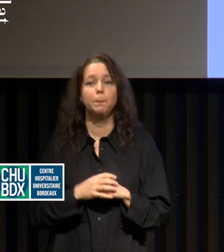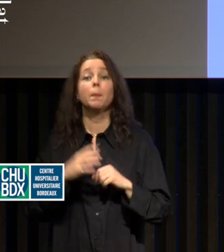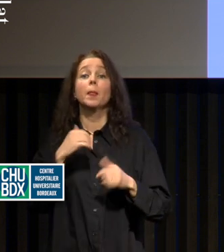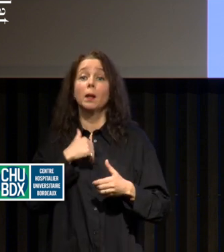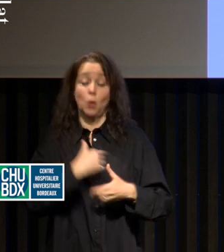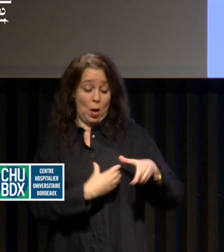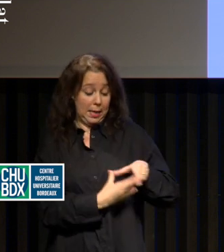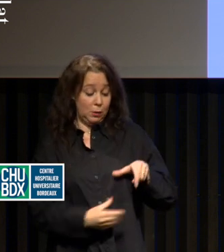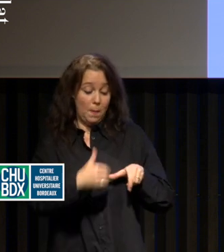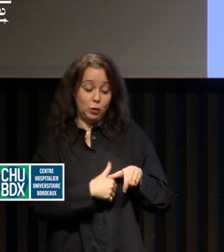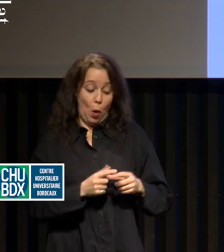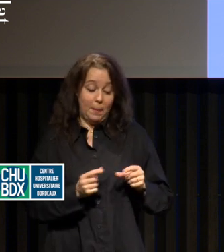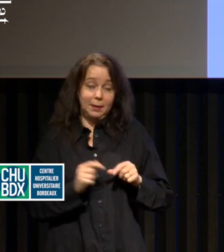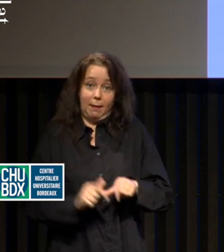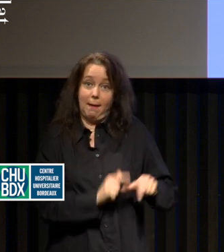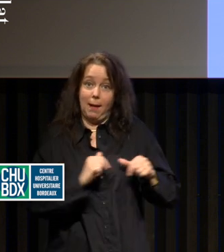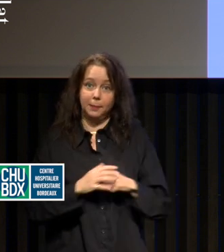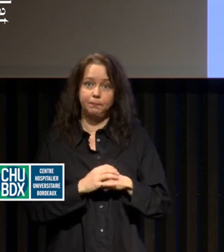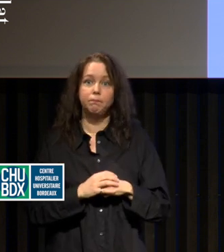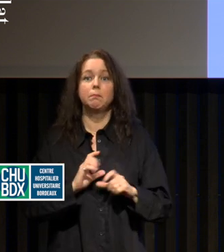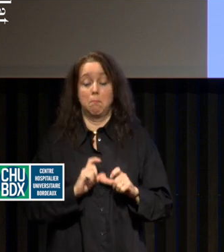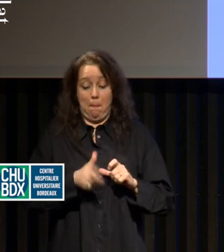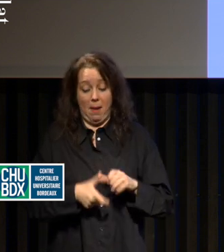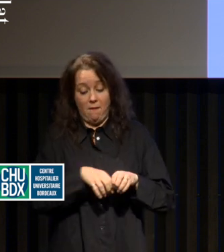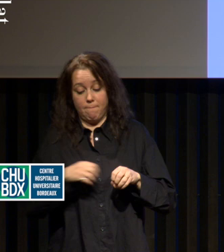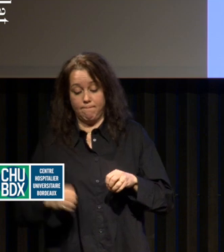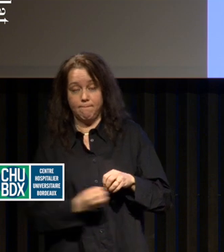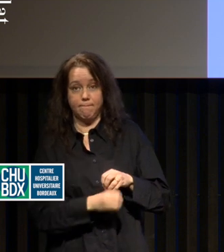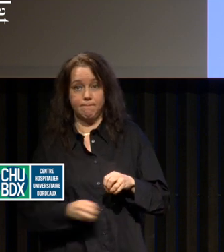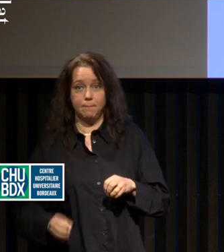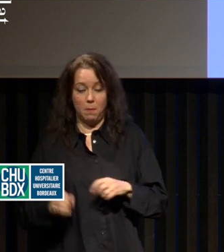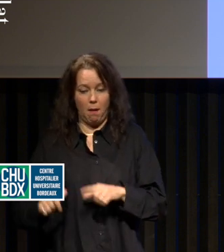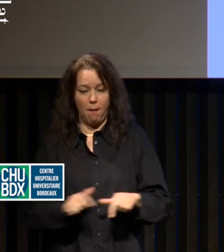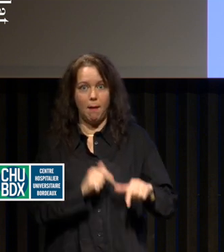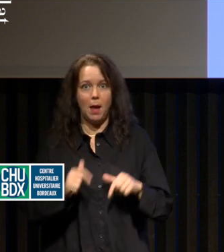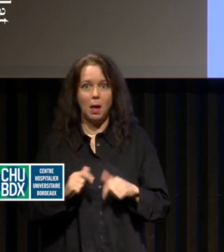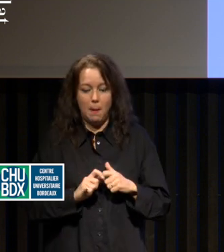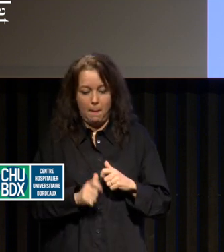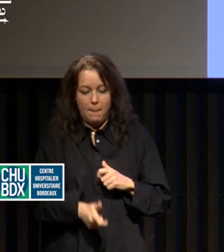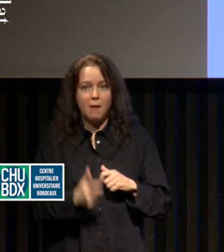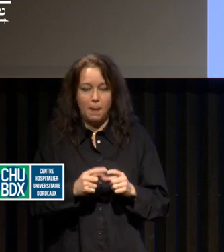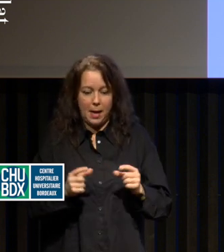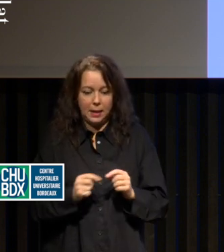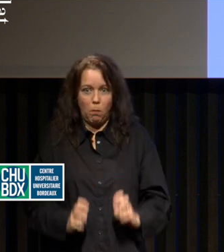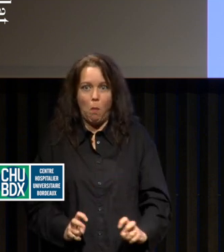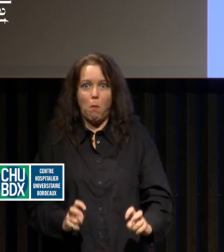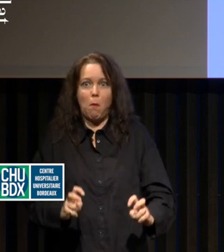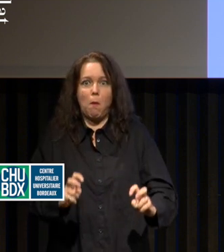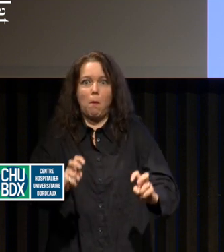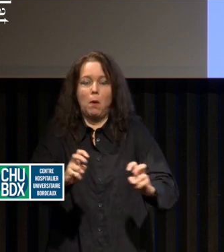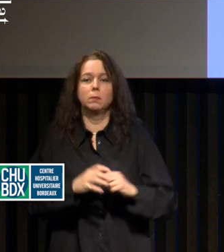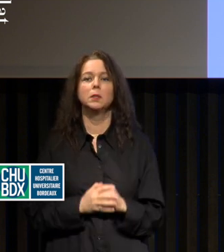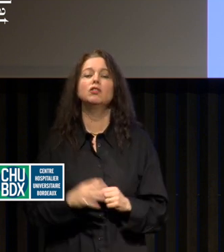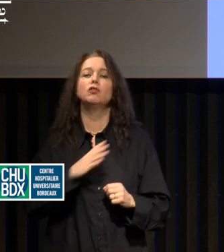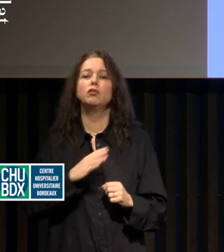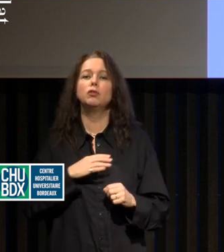l'estomac. Et puis plus on va descendre dans le tube digestif, plus la présence et la concentration de bactéries va augmenter. Il y en a dans l'intestin grêle. Alors votre